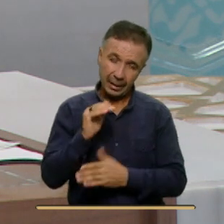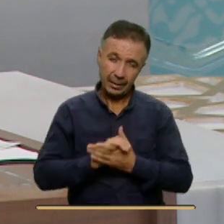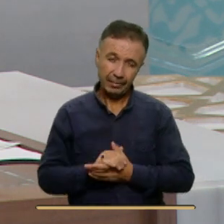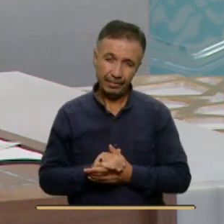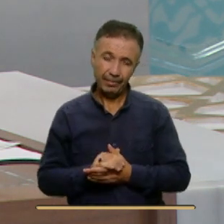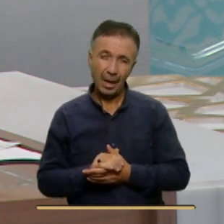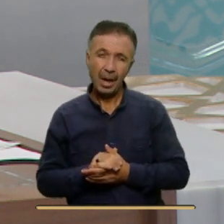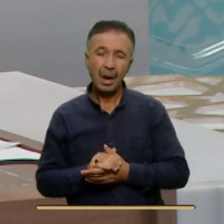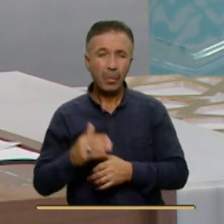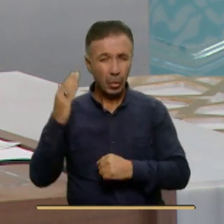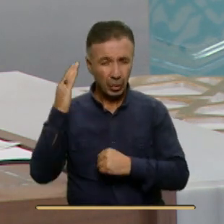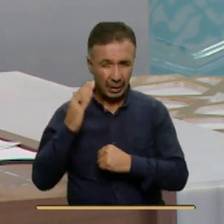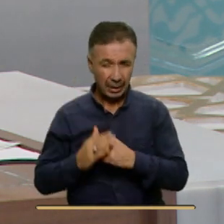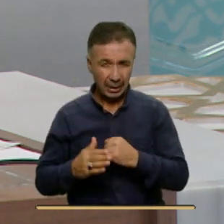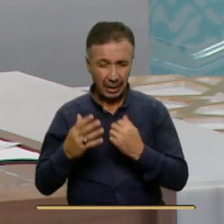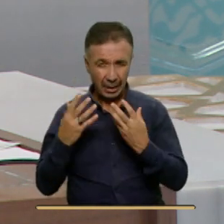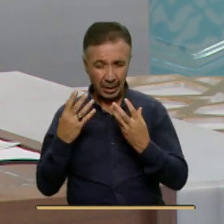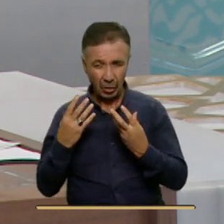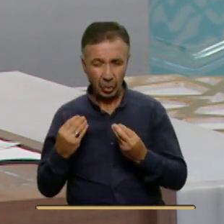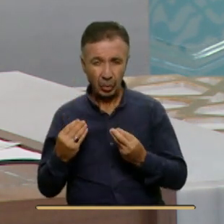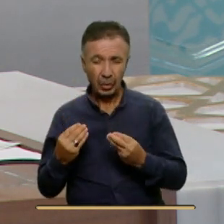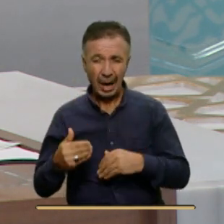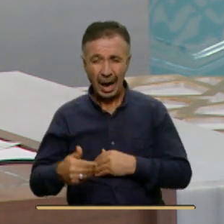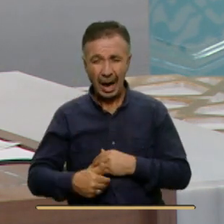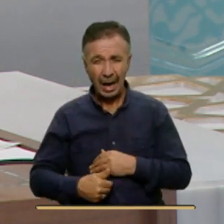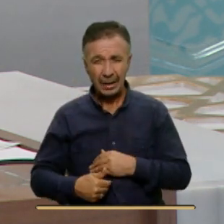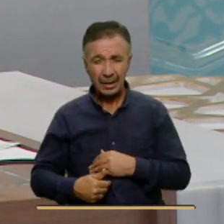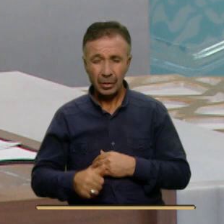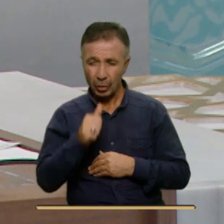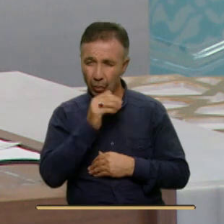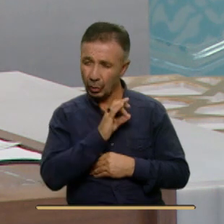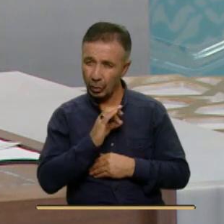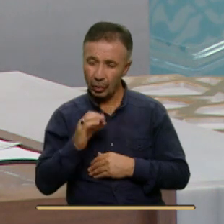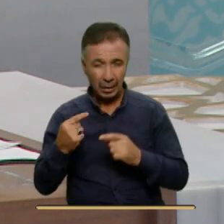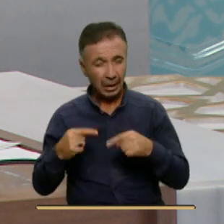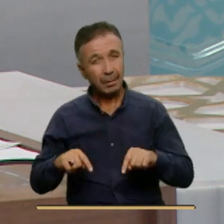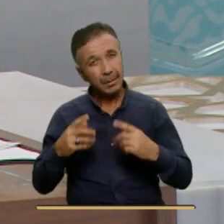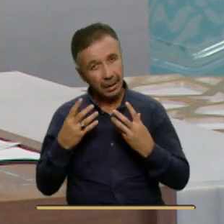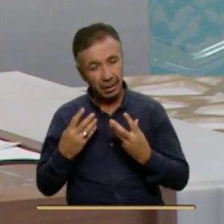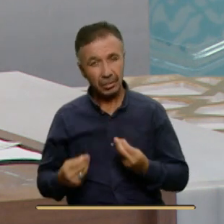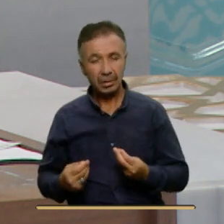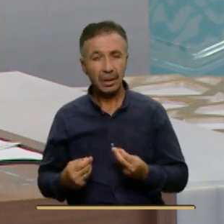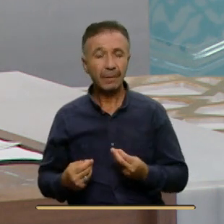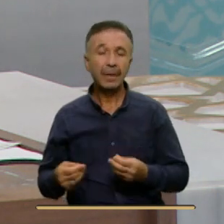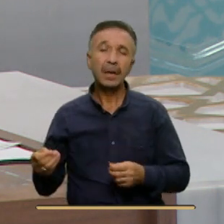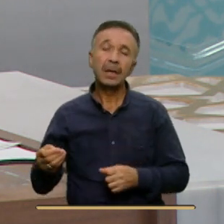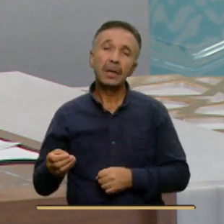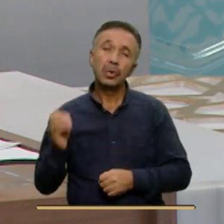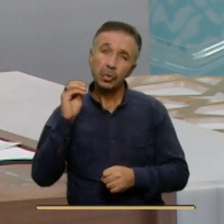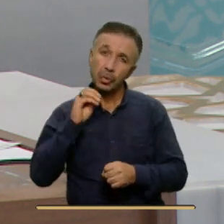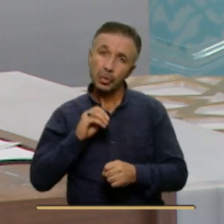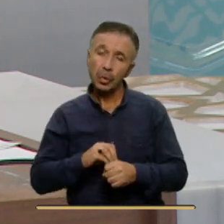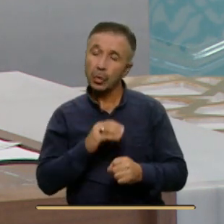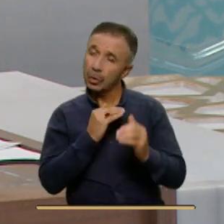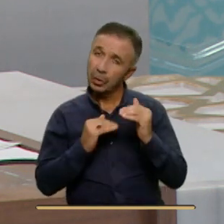Boykot oldu, açlıkla, susuzlukla imtihana tabi tutuldular. Ve nihayetinde Yüce